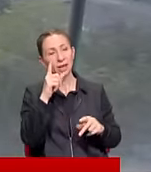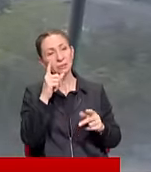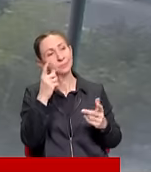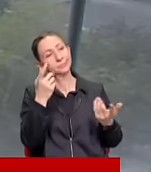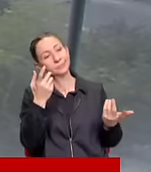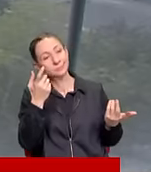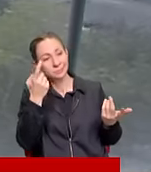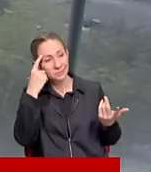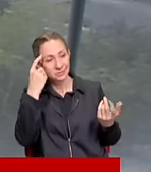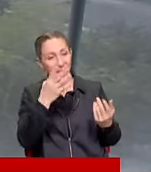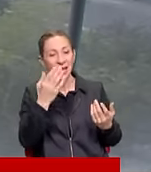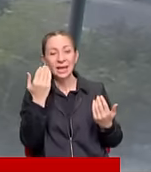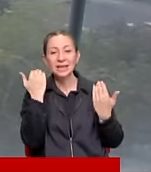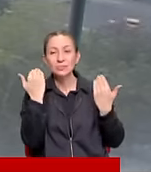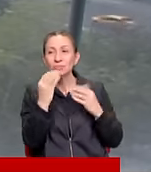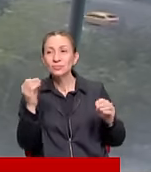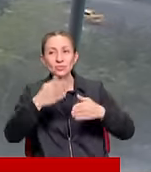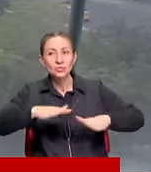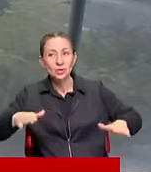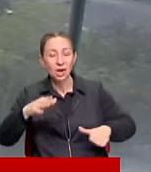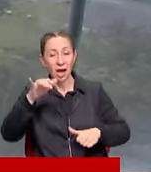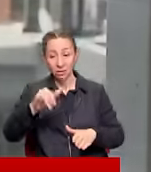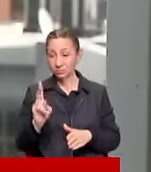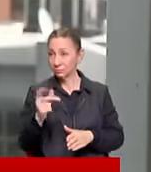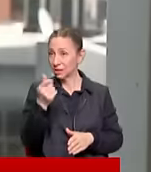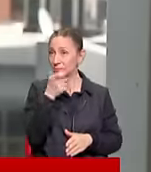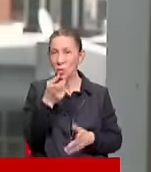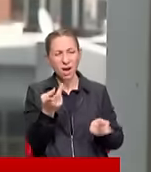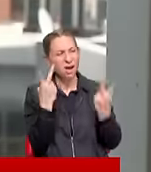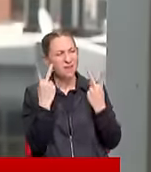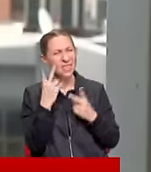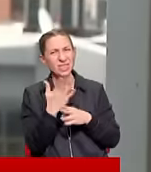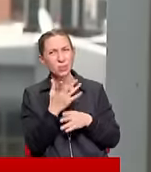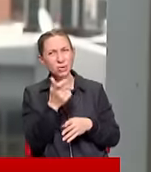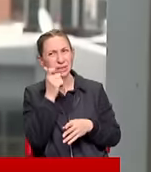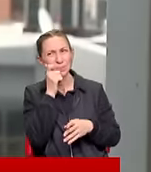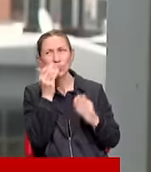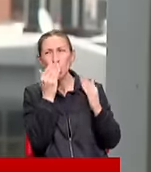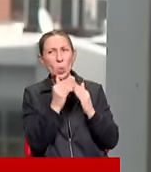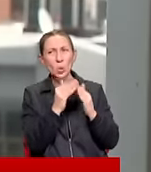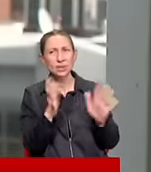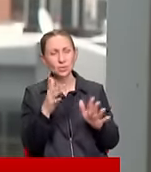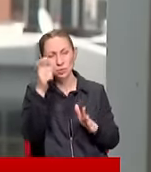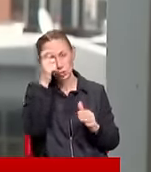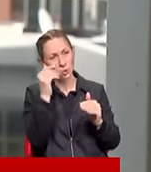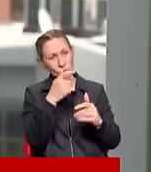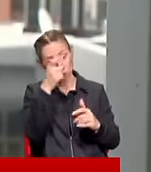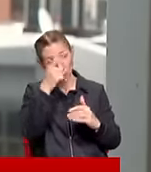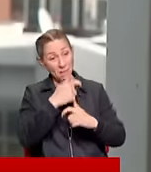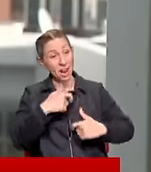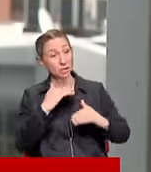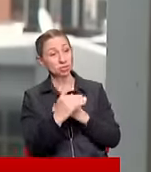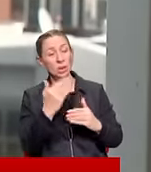eylesin. Tüyü bitmemiş yetimin hakkıyla o şatafat da neyin nesi? Bu ne Müslümanlığa sar, ne Türk milliyetçiliğine